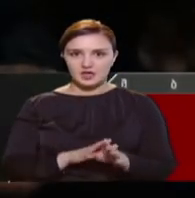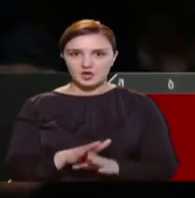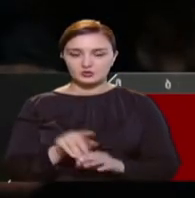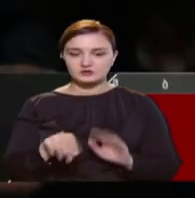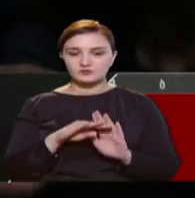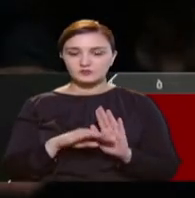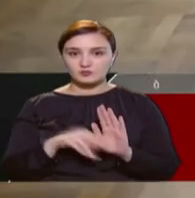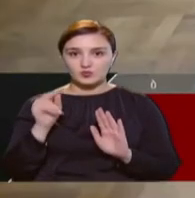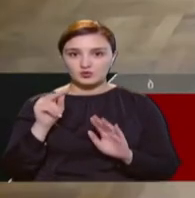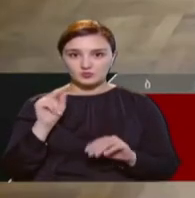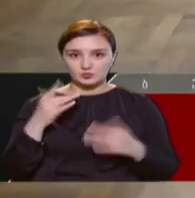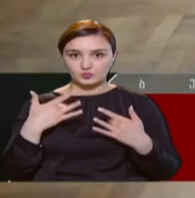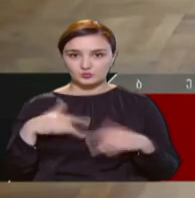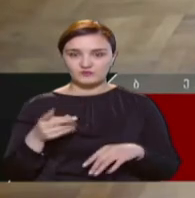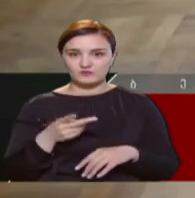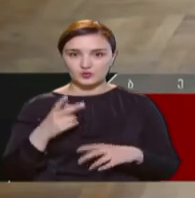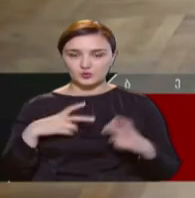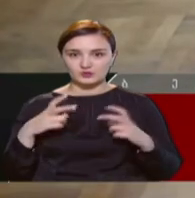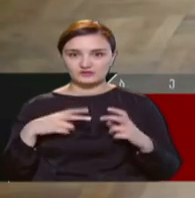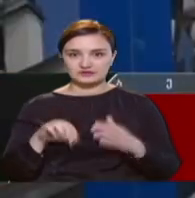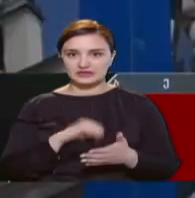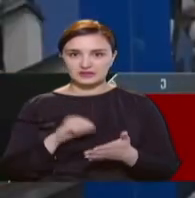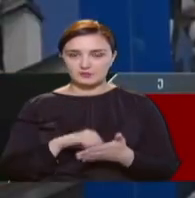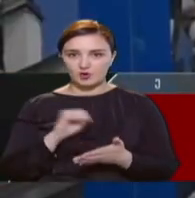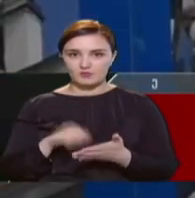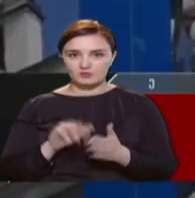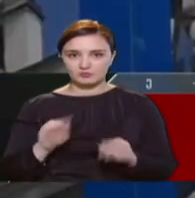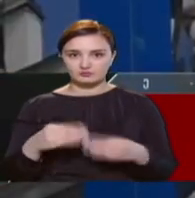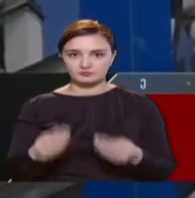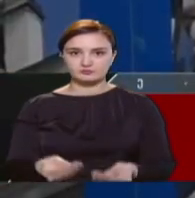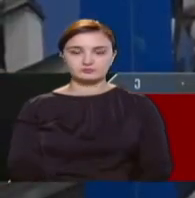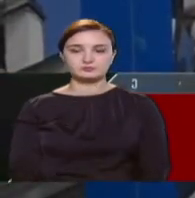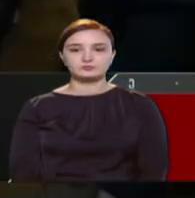პროგრამის კურსდამთავრებულებს ორივე უნივერსიტეტის დიპლომები გადაეცემათ.